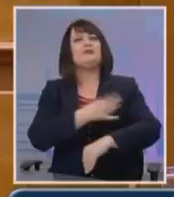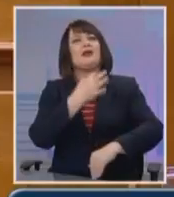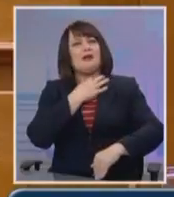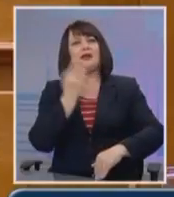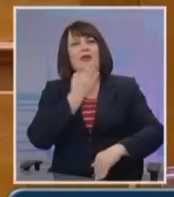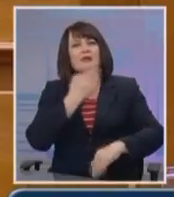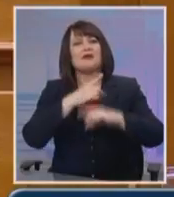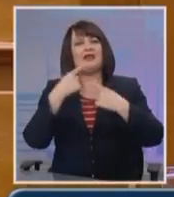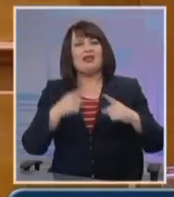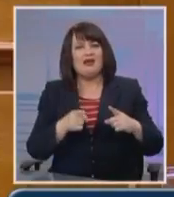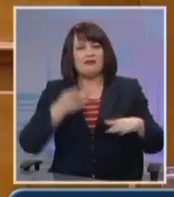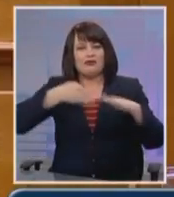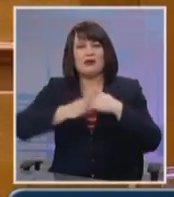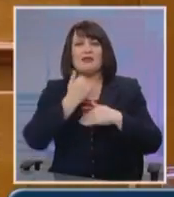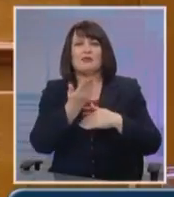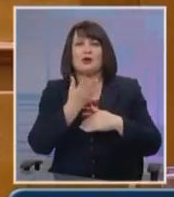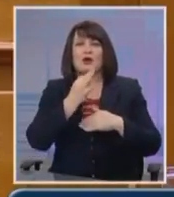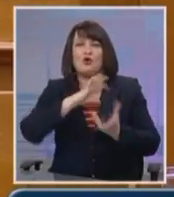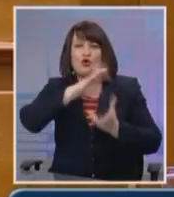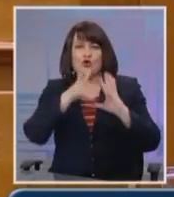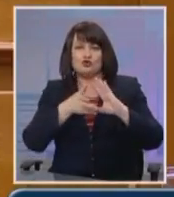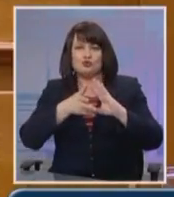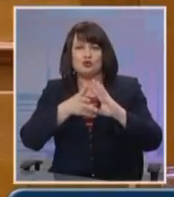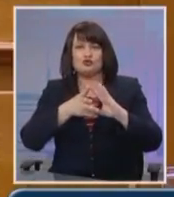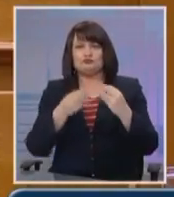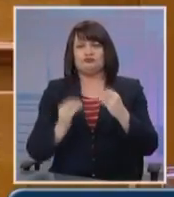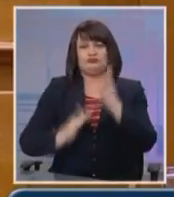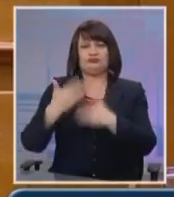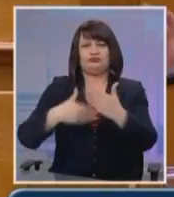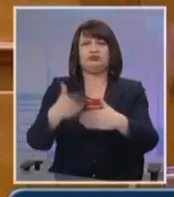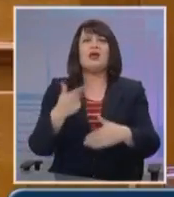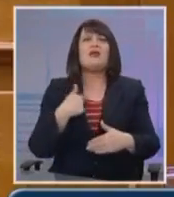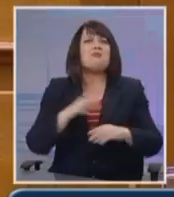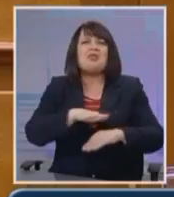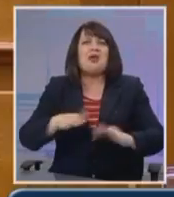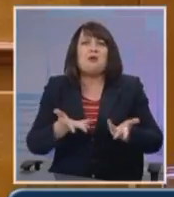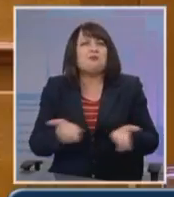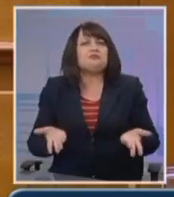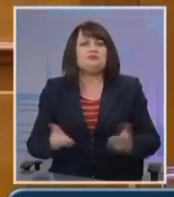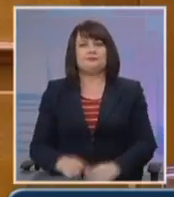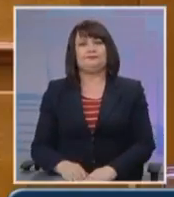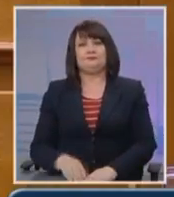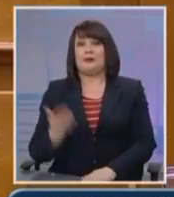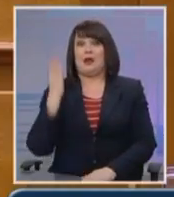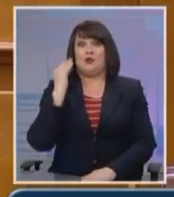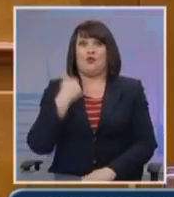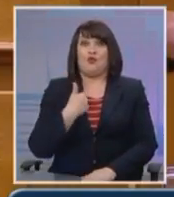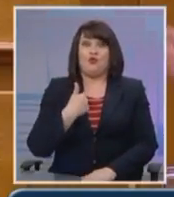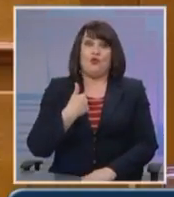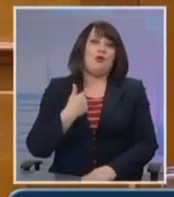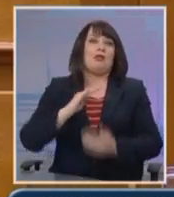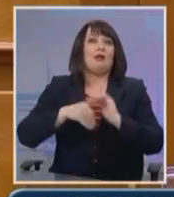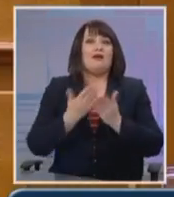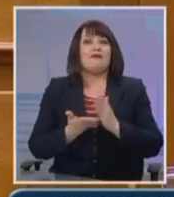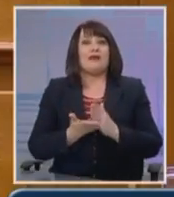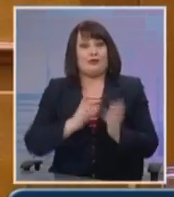είναι σε ένα κόσμο που αλλάζει γρήγορα. Και ακούω τελευταία μια ενδιαφέρουσα θεωρία ότι σκοπεύετε να μετατραπείτε